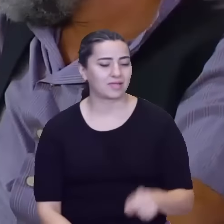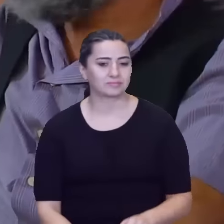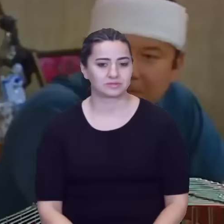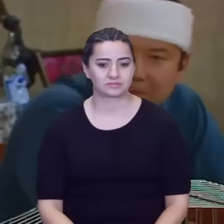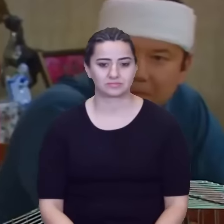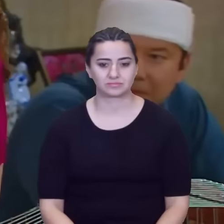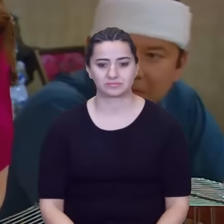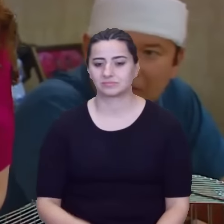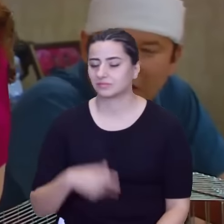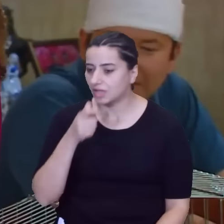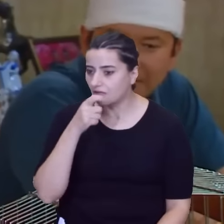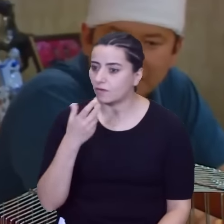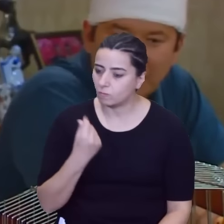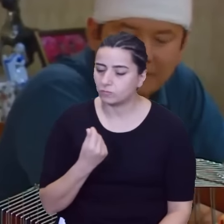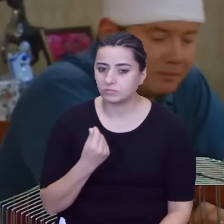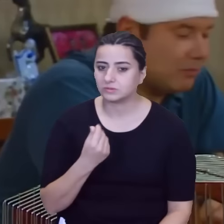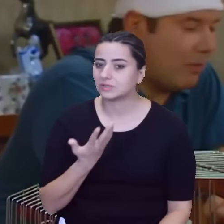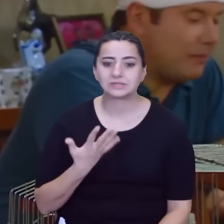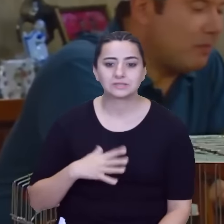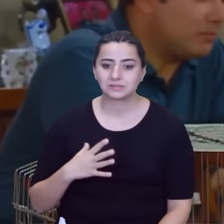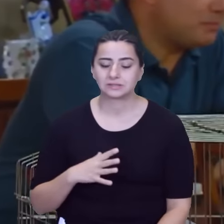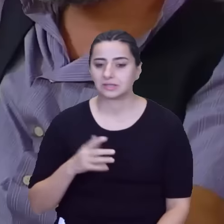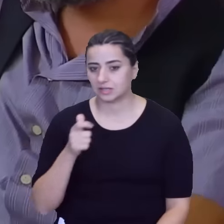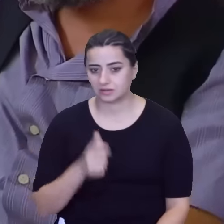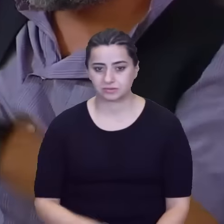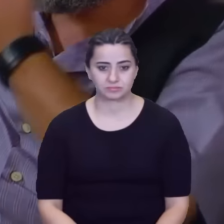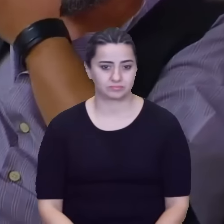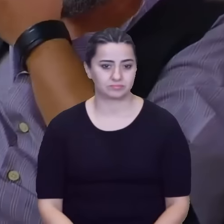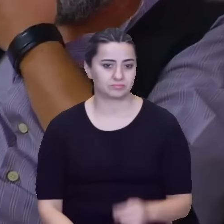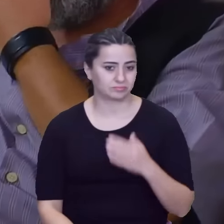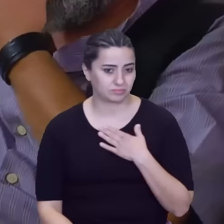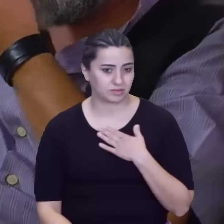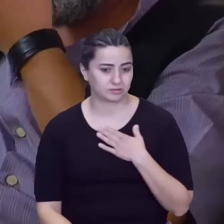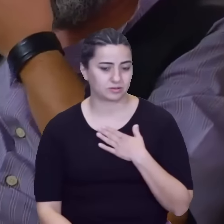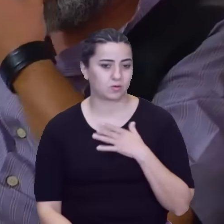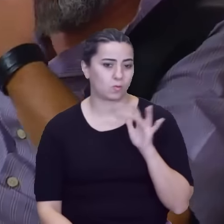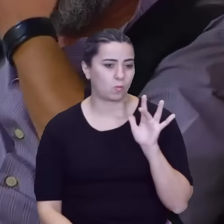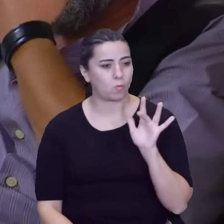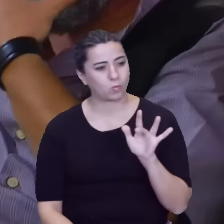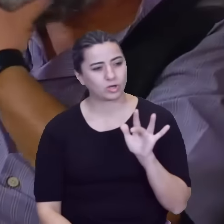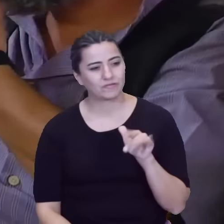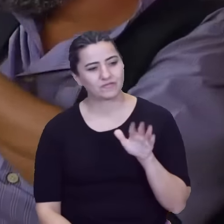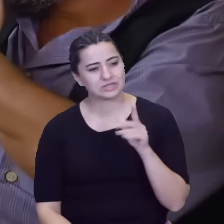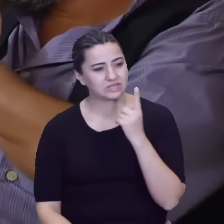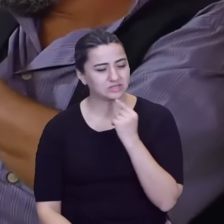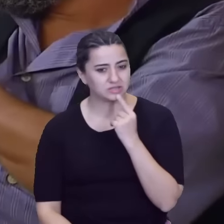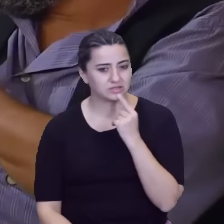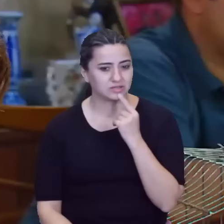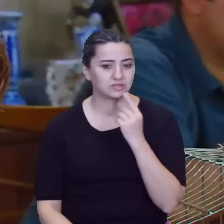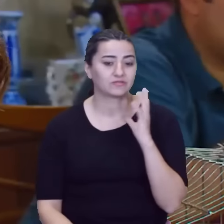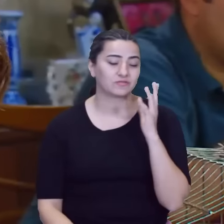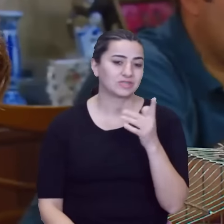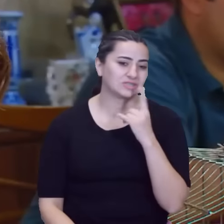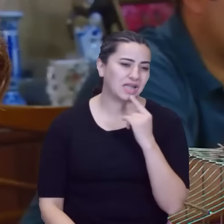yapsana. Yapayım Seyfi abicim. Nasıl olsun kahveniz? Vallahi böyle ortadan daha çok şekerli,